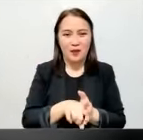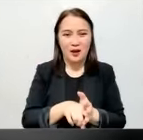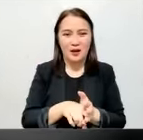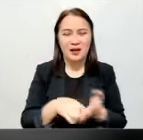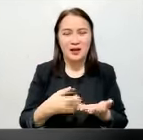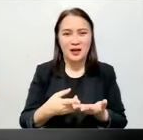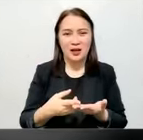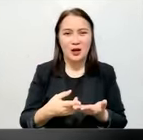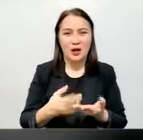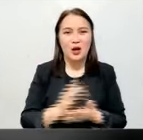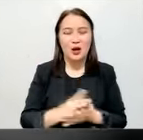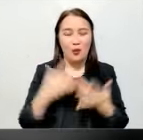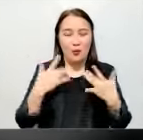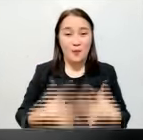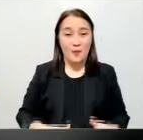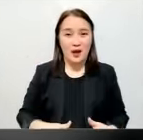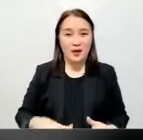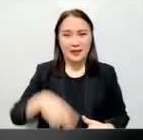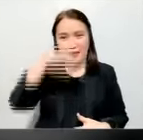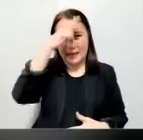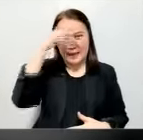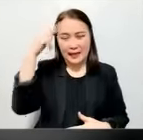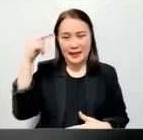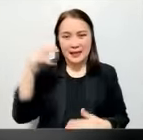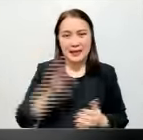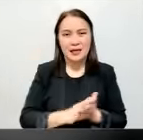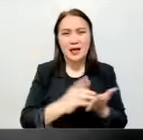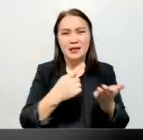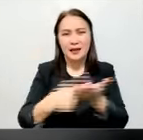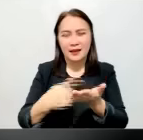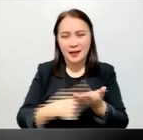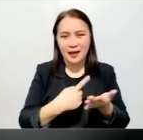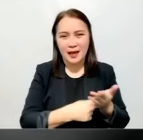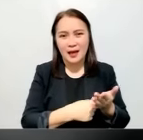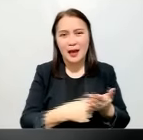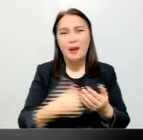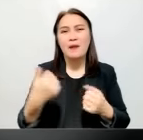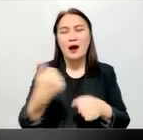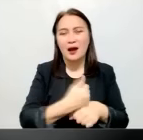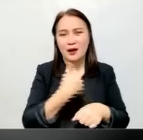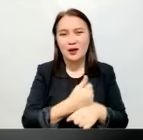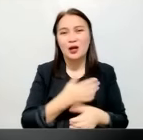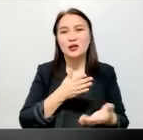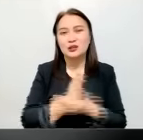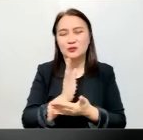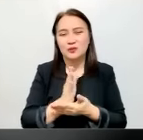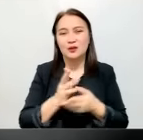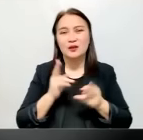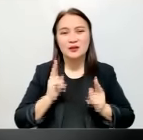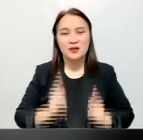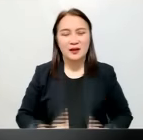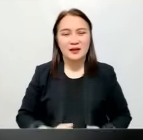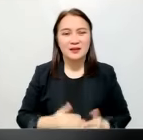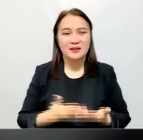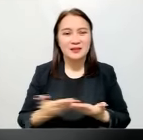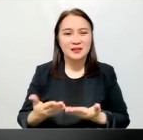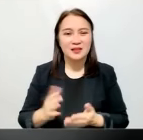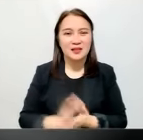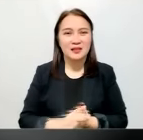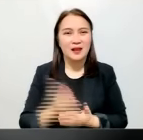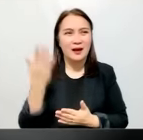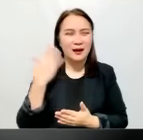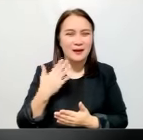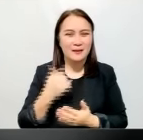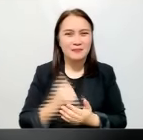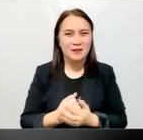Bayani. Dinalakay ng pelikula ang mga pang-aabuso sa karapatang pantao ng martial law. Sinubukang tutulan noon na mga